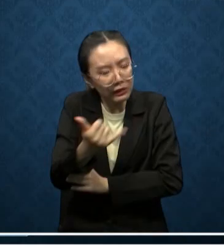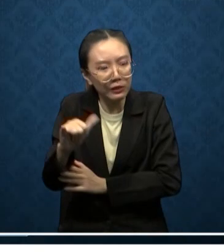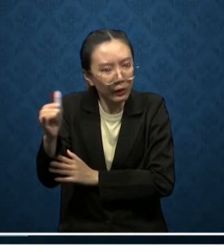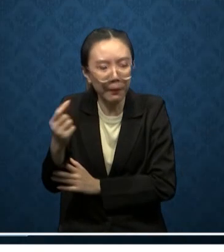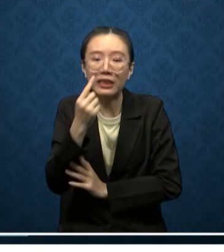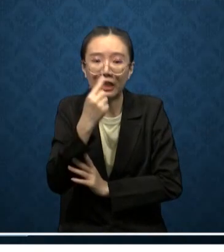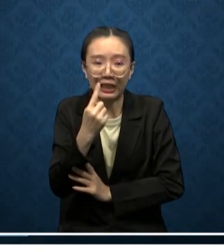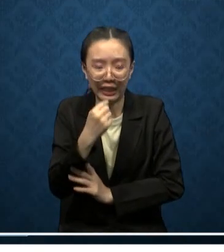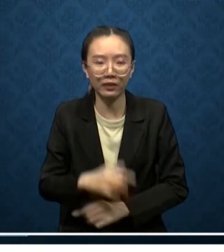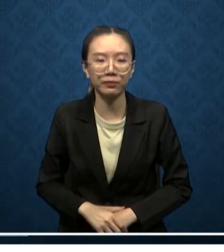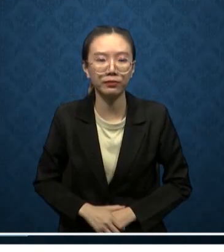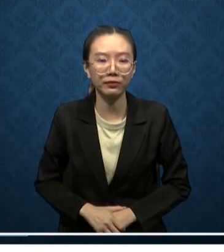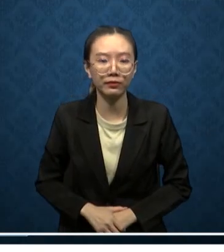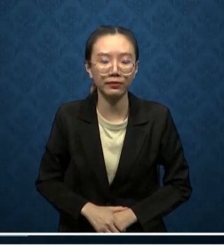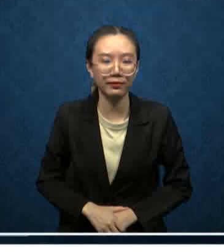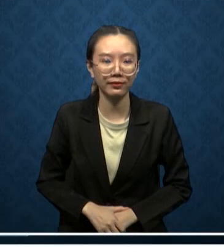แดงนะ